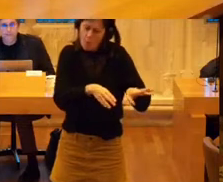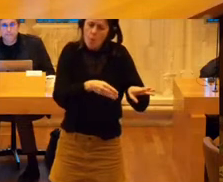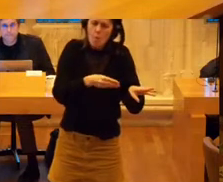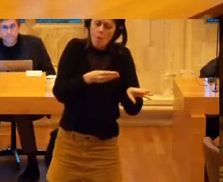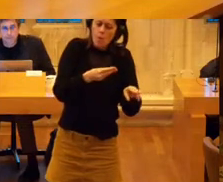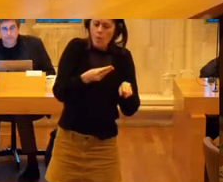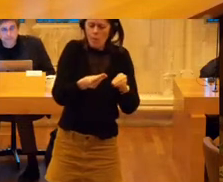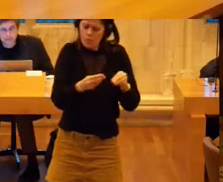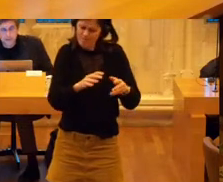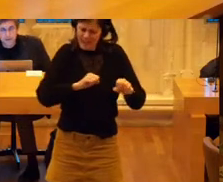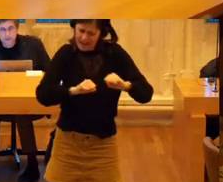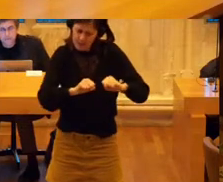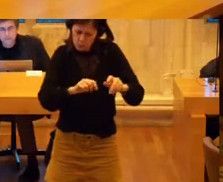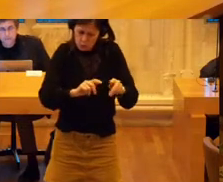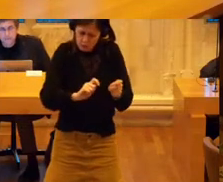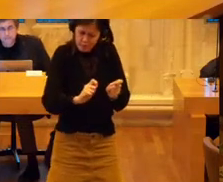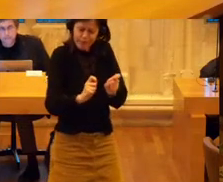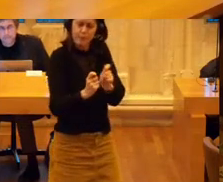être modifiées.